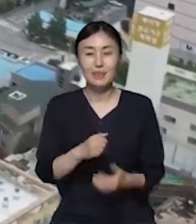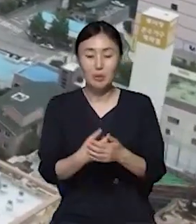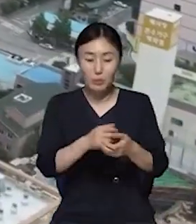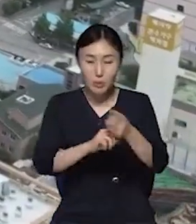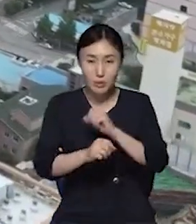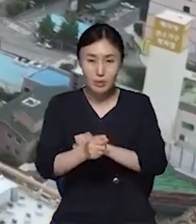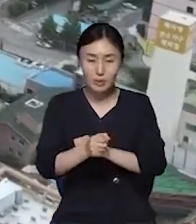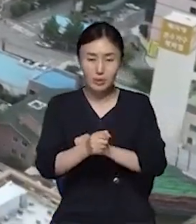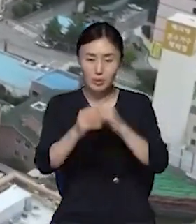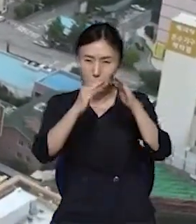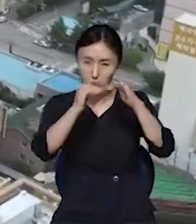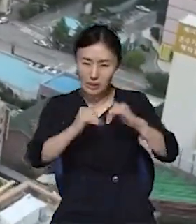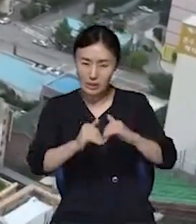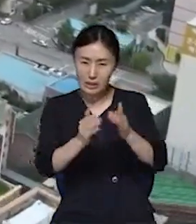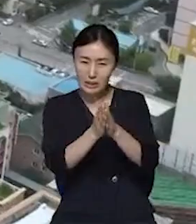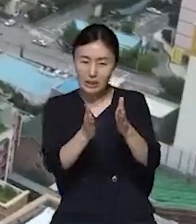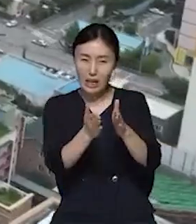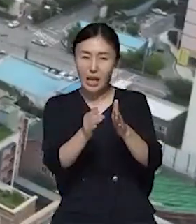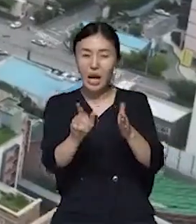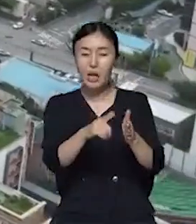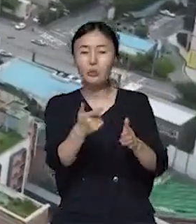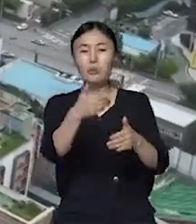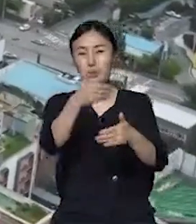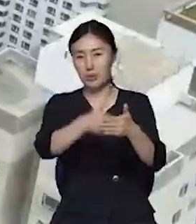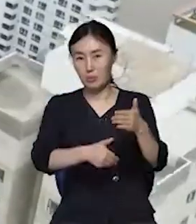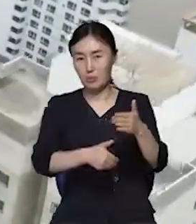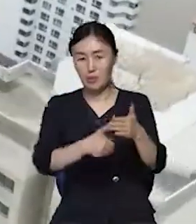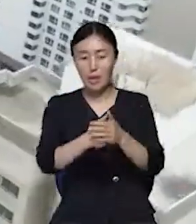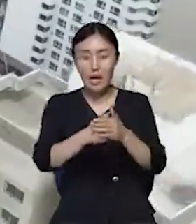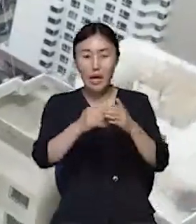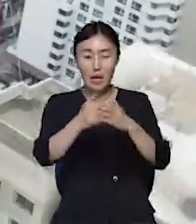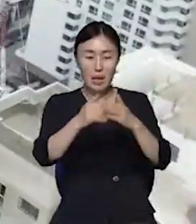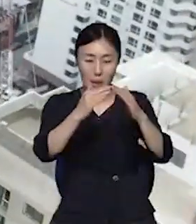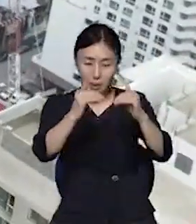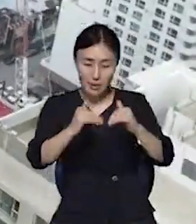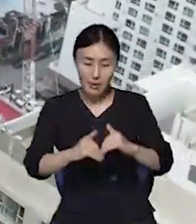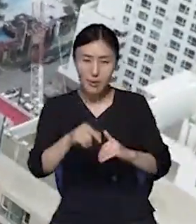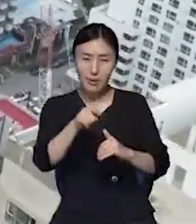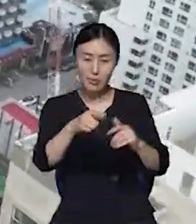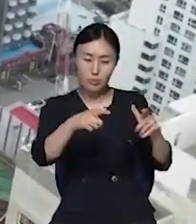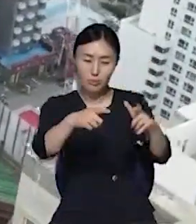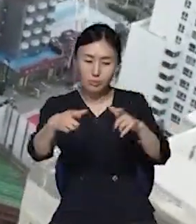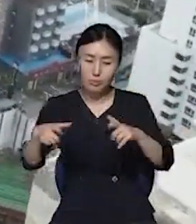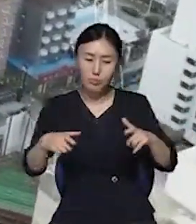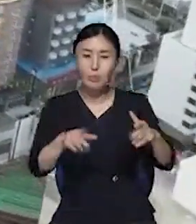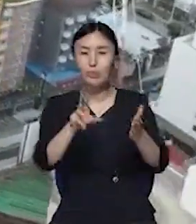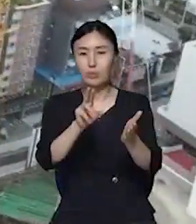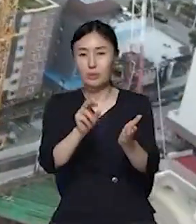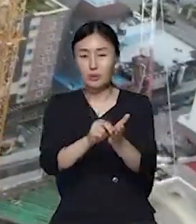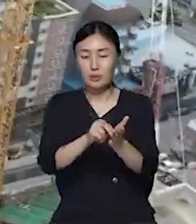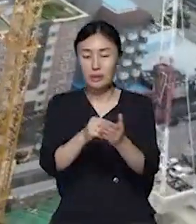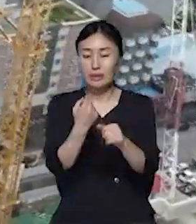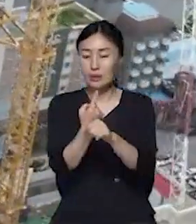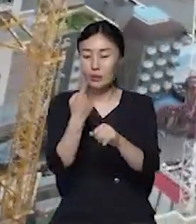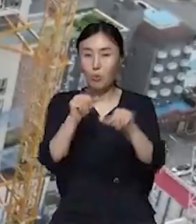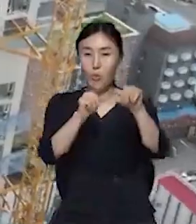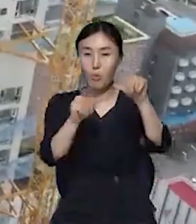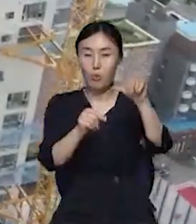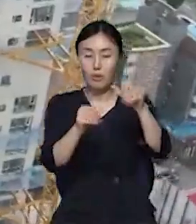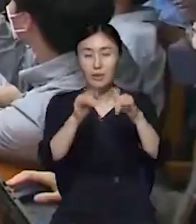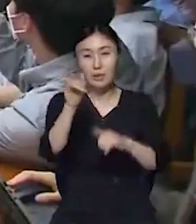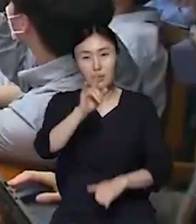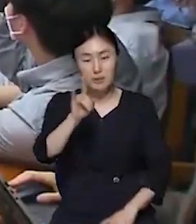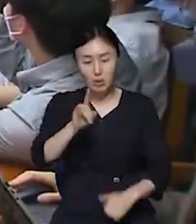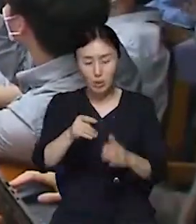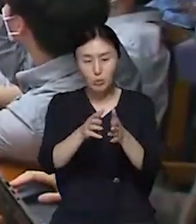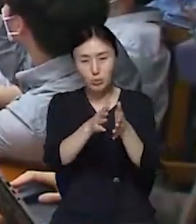본격적인 공사 시작을 하루 앞두고 갈등이 불거진 건 해체 범위 때문입니다. 지난해 5월 현대산업개발은 붕괴